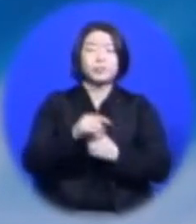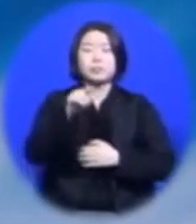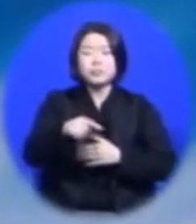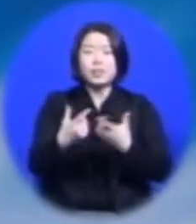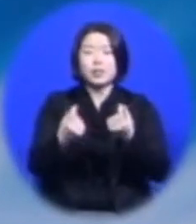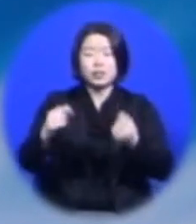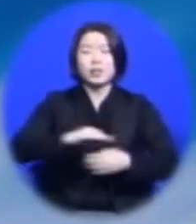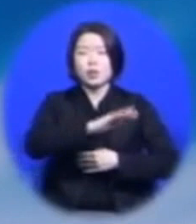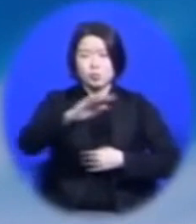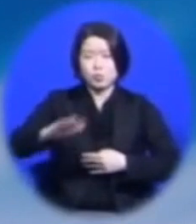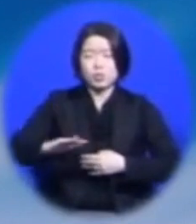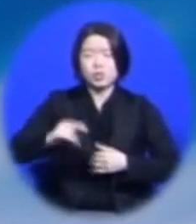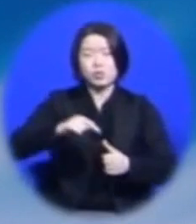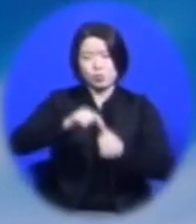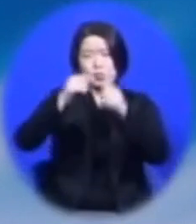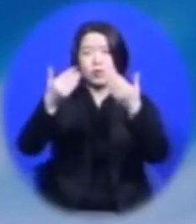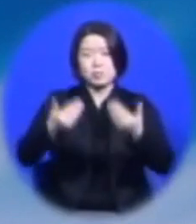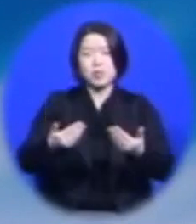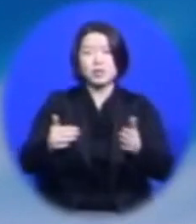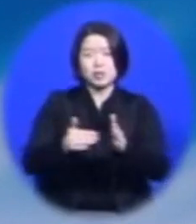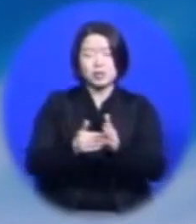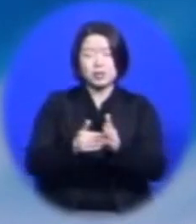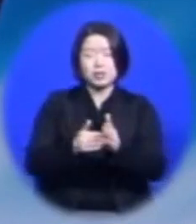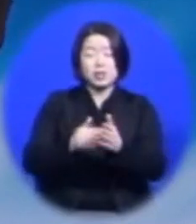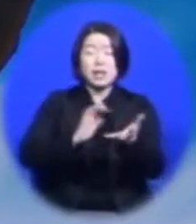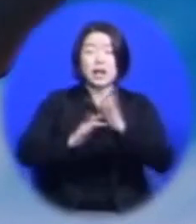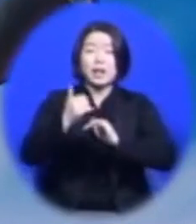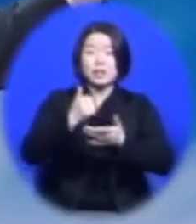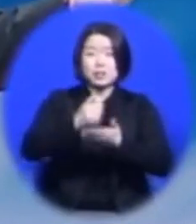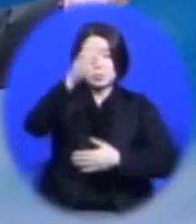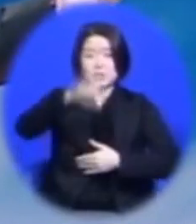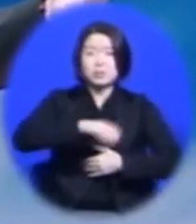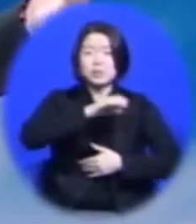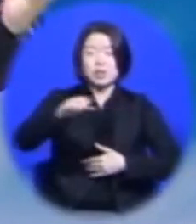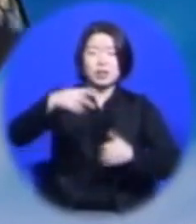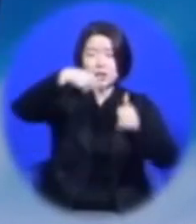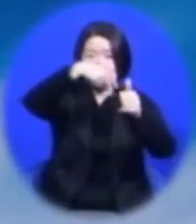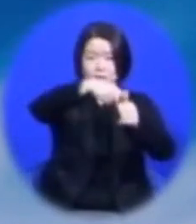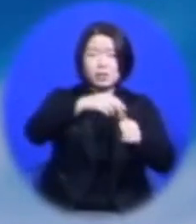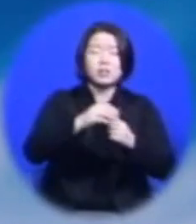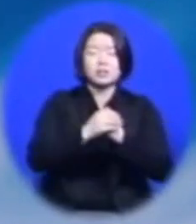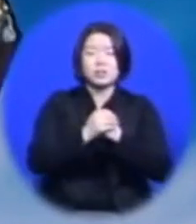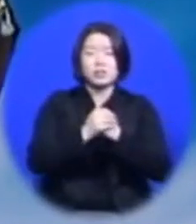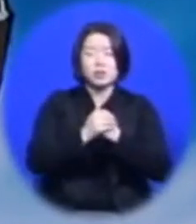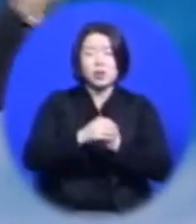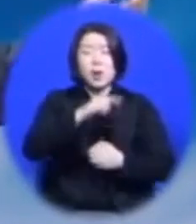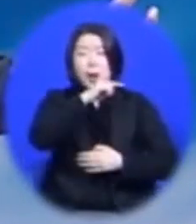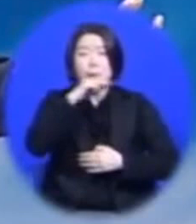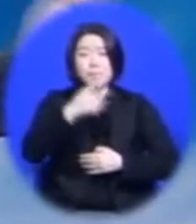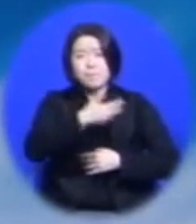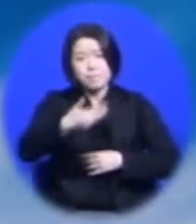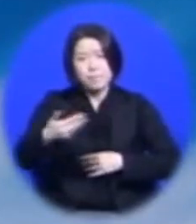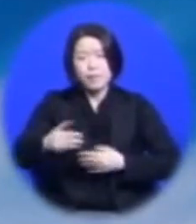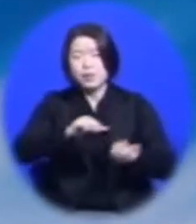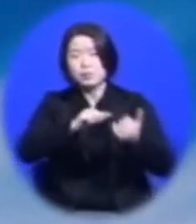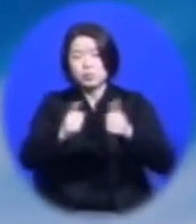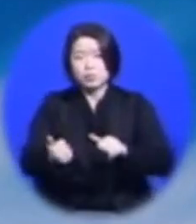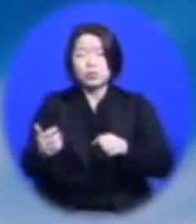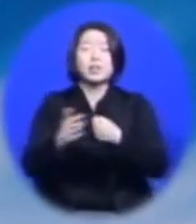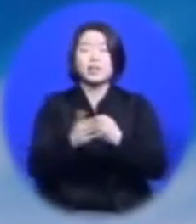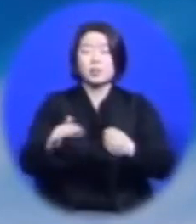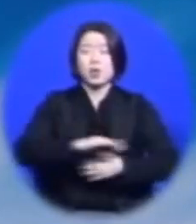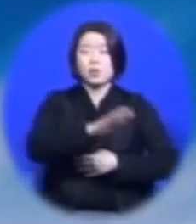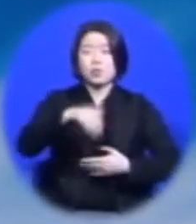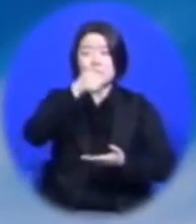그렇게 우리는 구원 받은 거죠. 예수님이 십자가에 달려서 피 흘려 죽으심으로 우리가